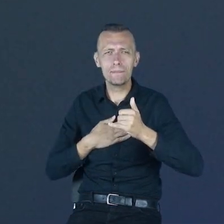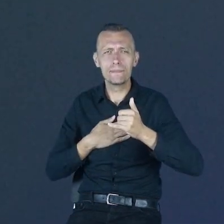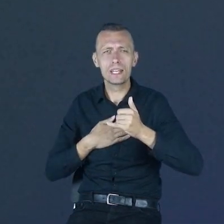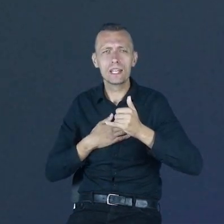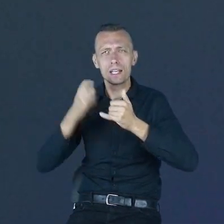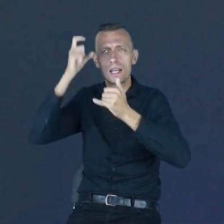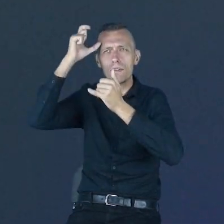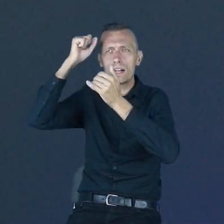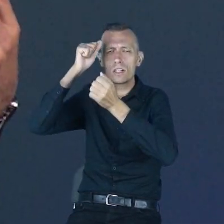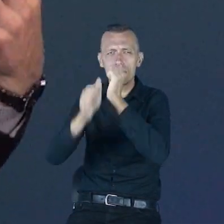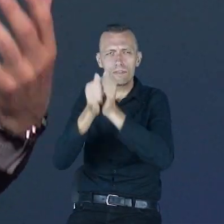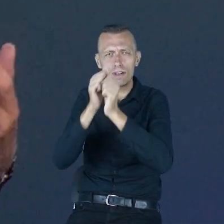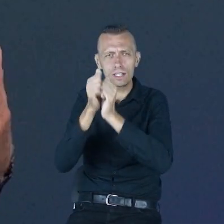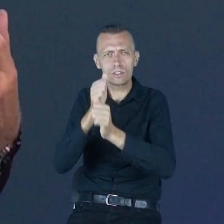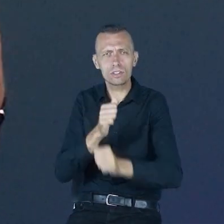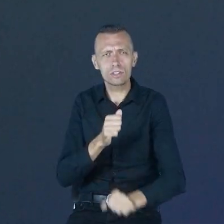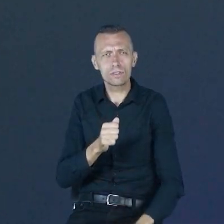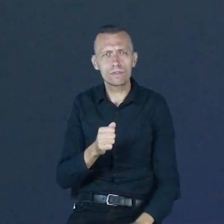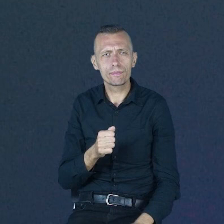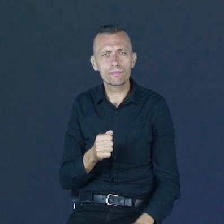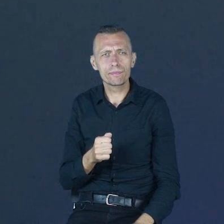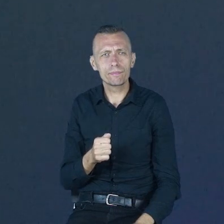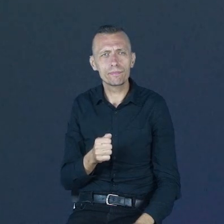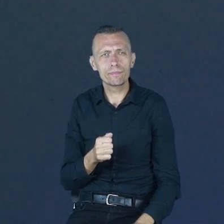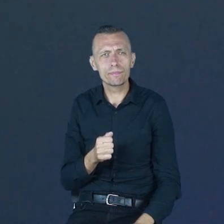Mamy obmywać ręce, gdy